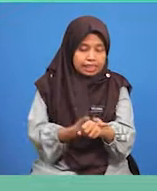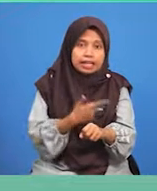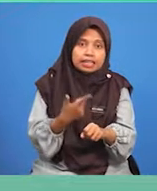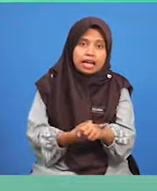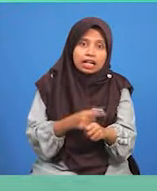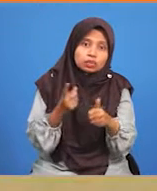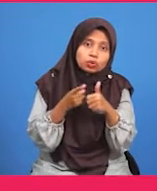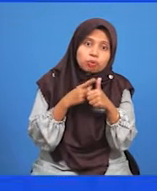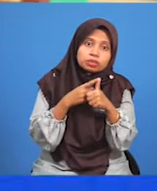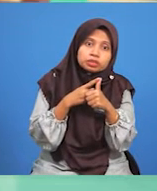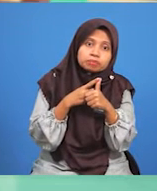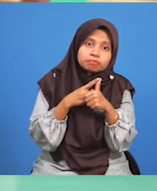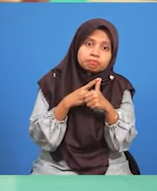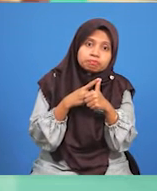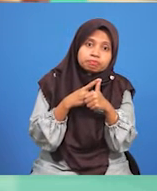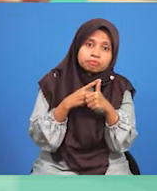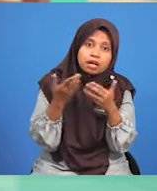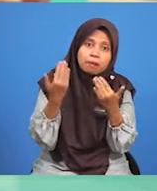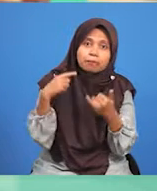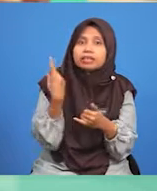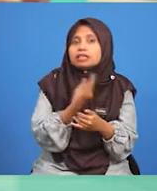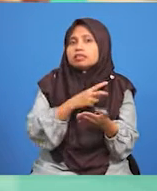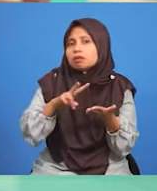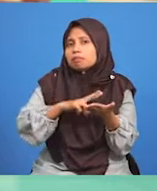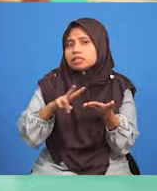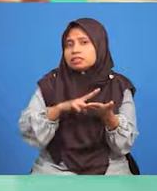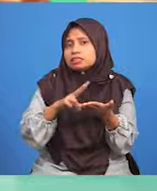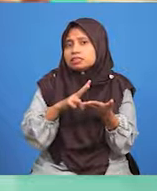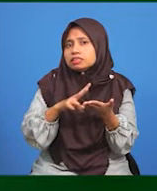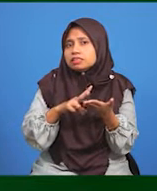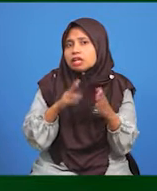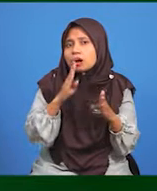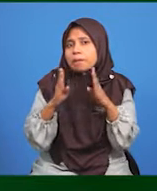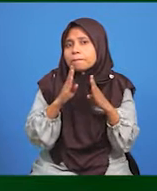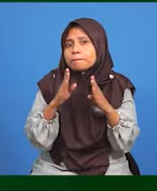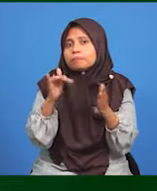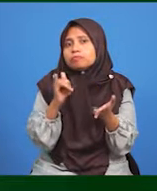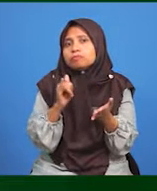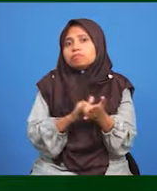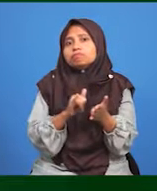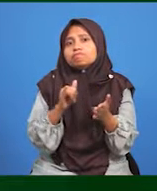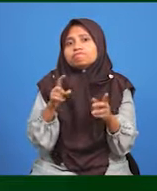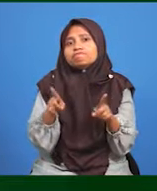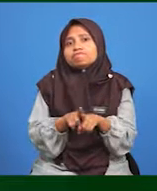pertama Hai Mari kita baca perbualan ini bersama-sama